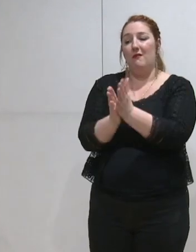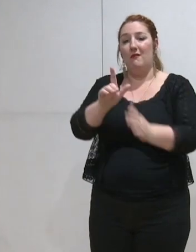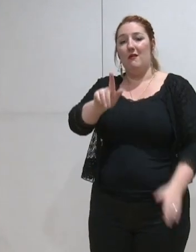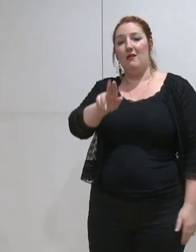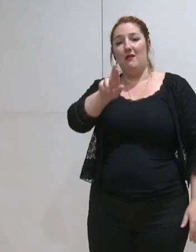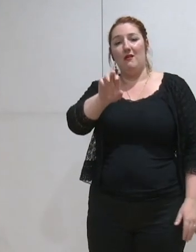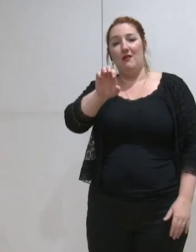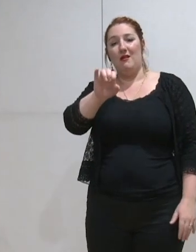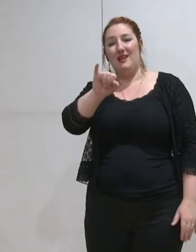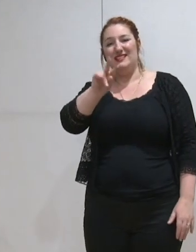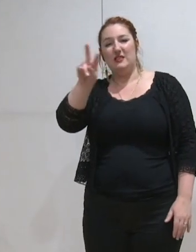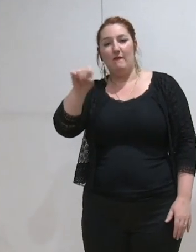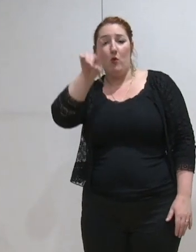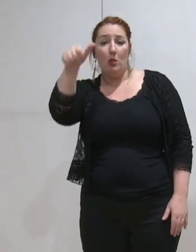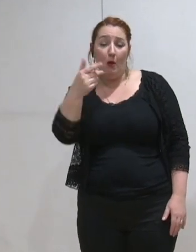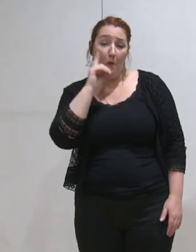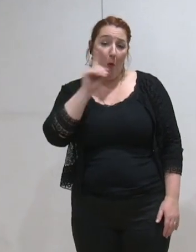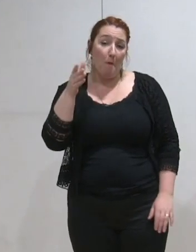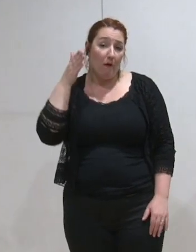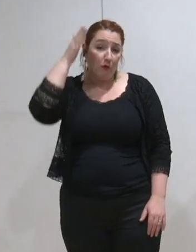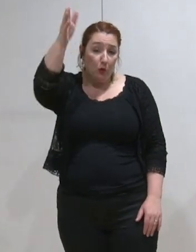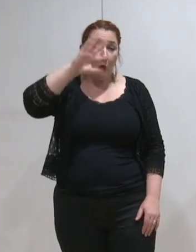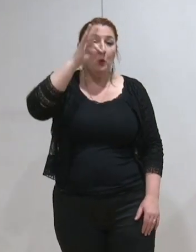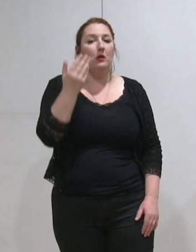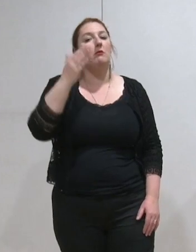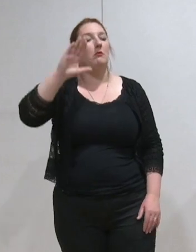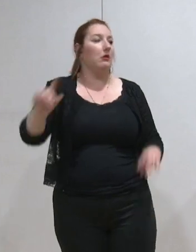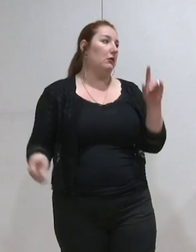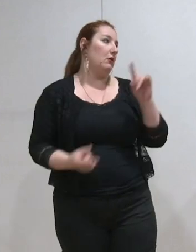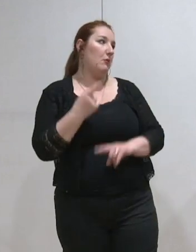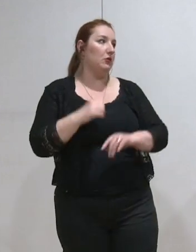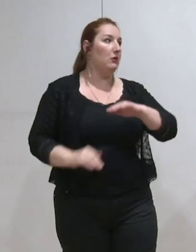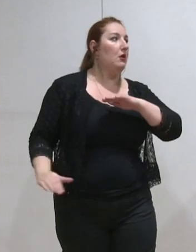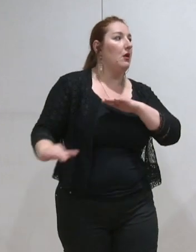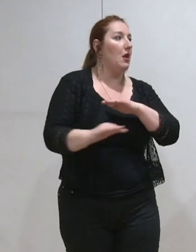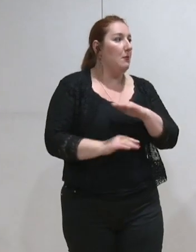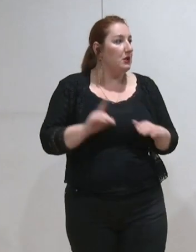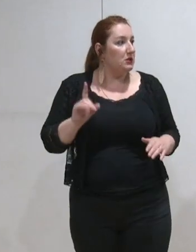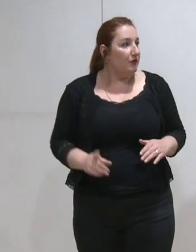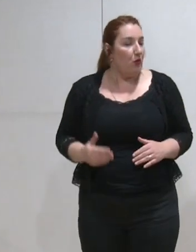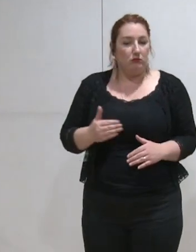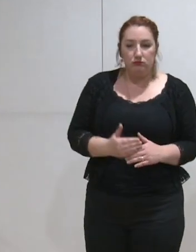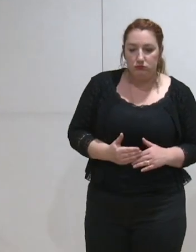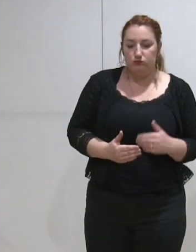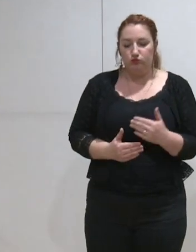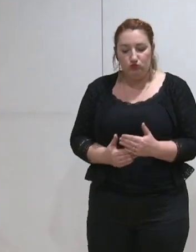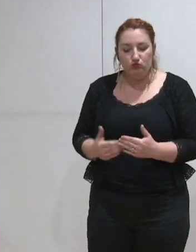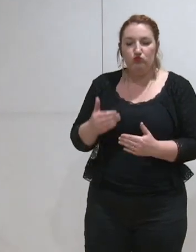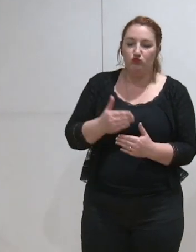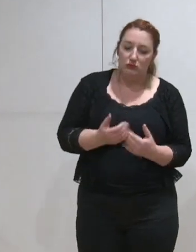mais nous pensons à terme que il faut d'abord qu'on arrive à construire et à ancrer dans la durée ce service public